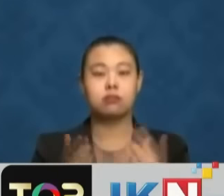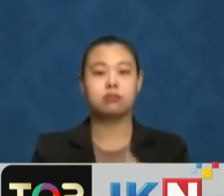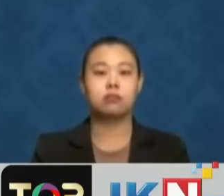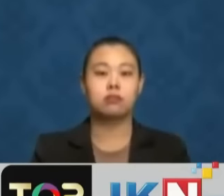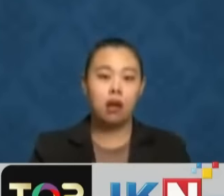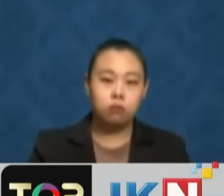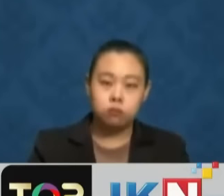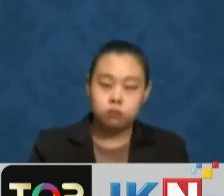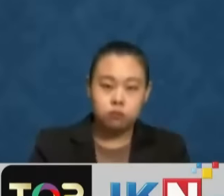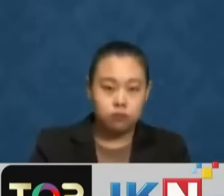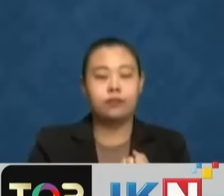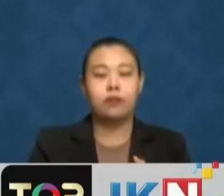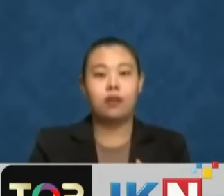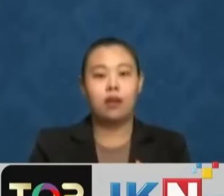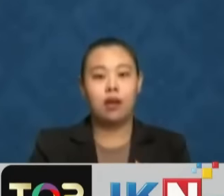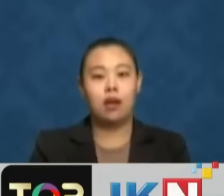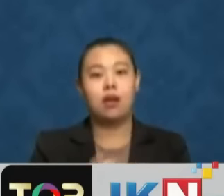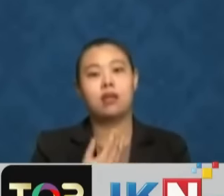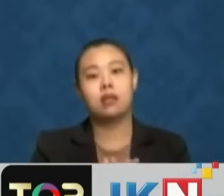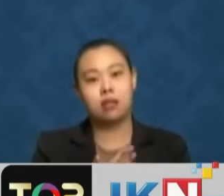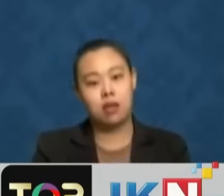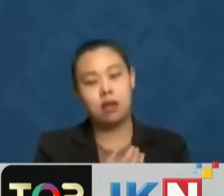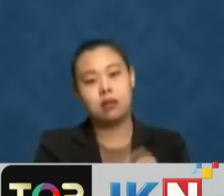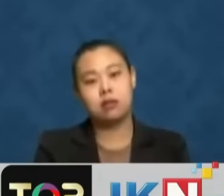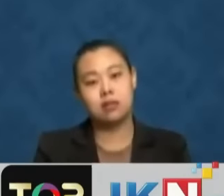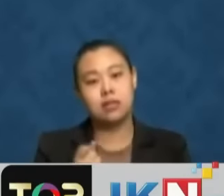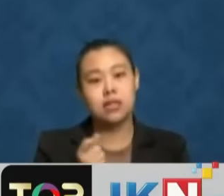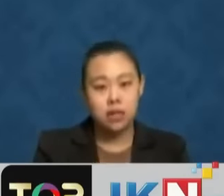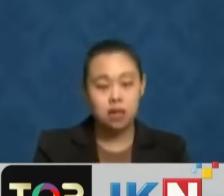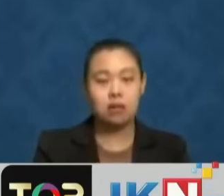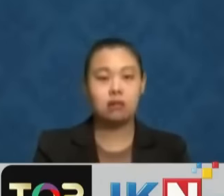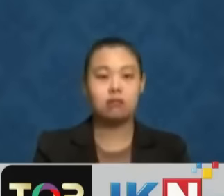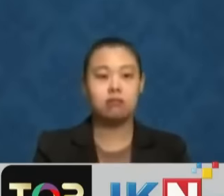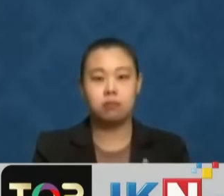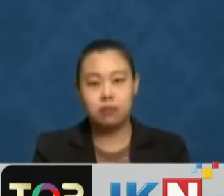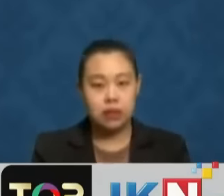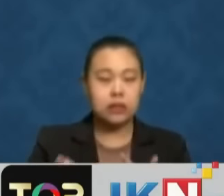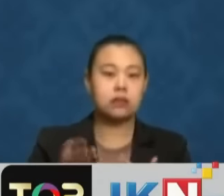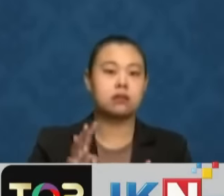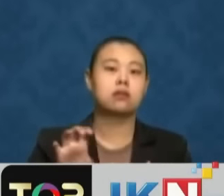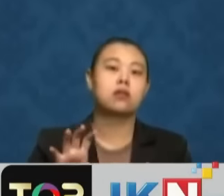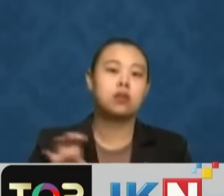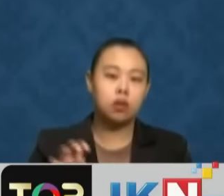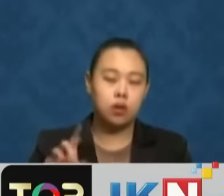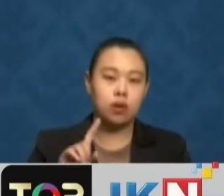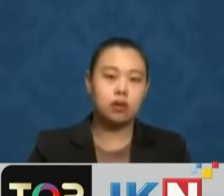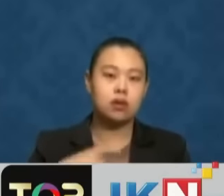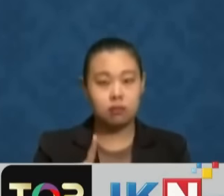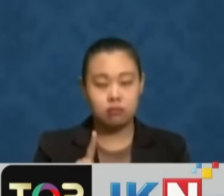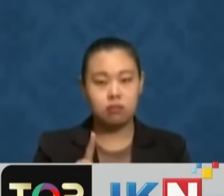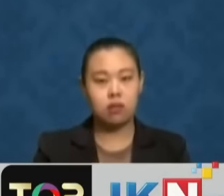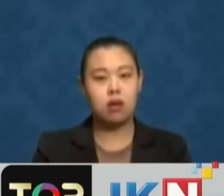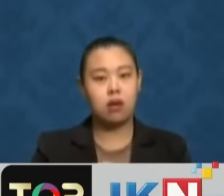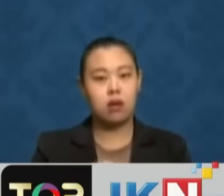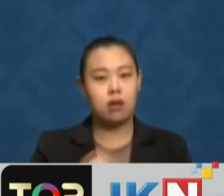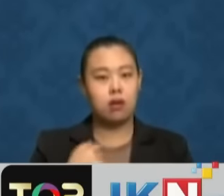ามาก็ขับเคลื่อนมาโดยตลอดนะแล้วถ้าติดตามจะเห็นได้ว่าเราตั้งใจขับเคลื่อนจริงๆนะเดี๋ยวลองไปฟังท่านรัฐม